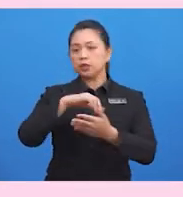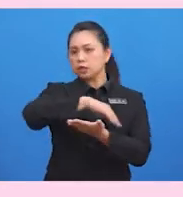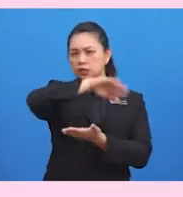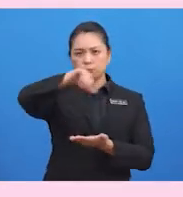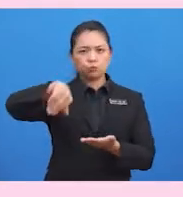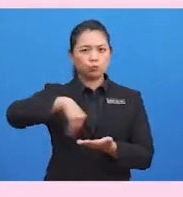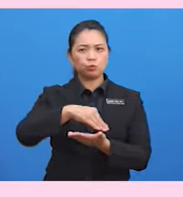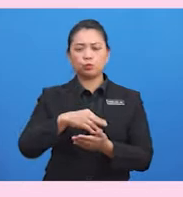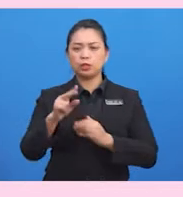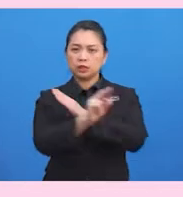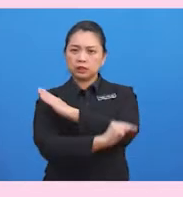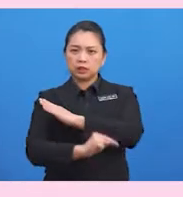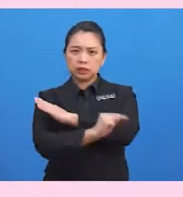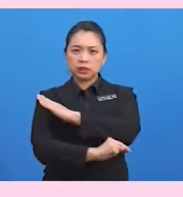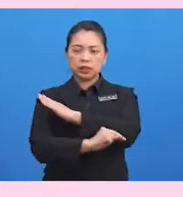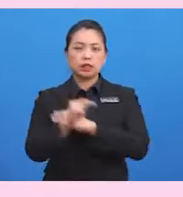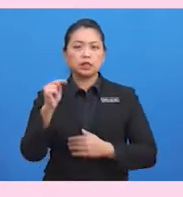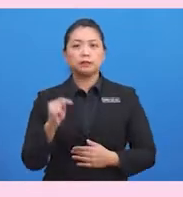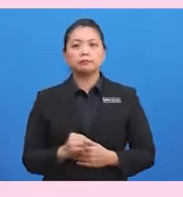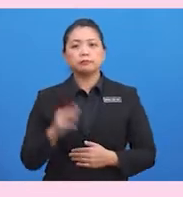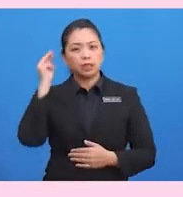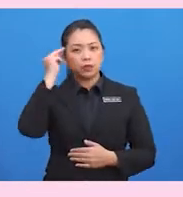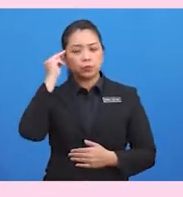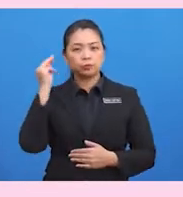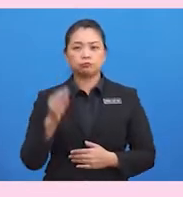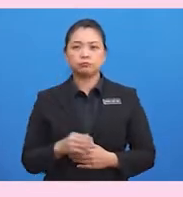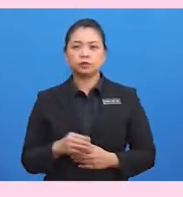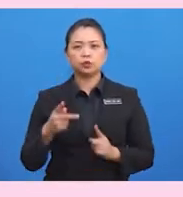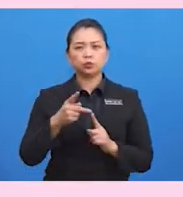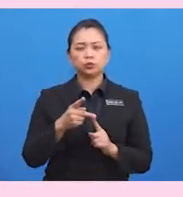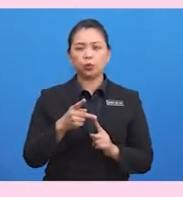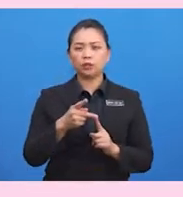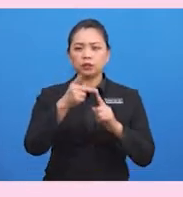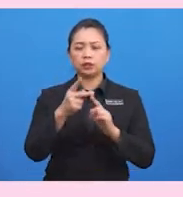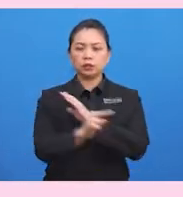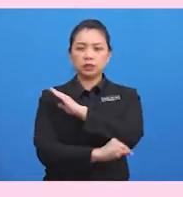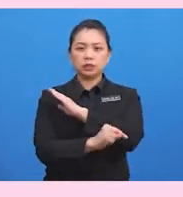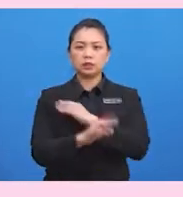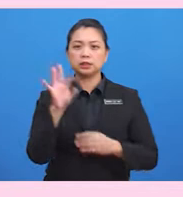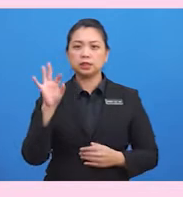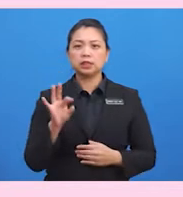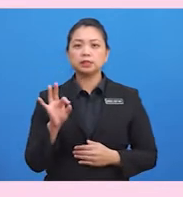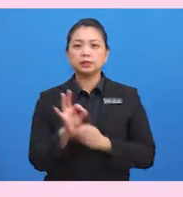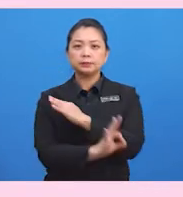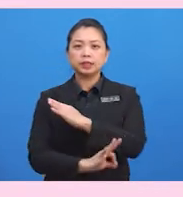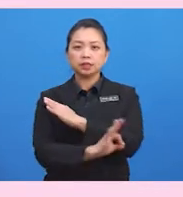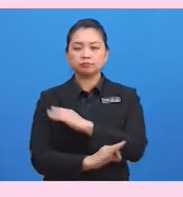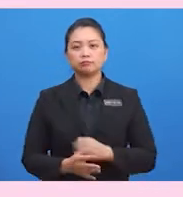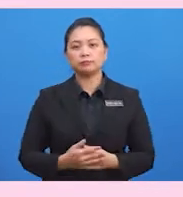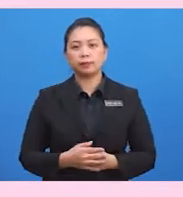di semua Negeri Melayu kecuali Negeri 9 ia diasaskan oleh Datuk ketumanggungan